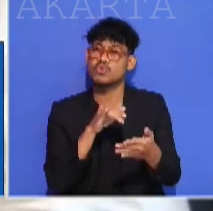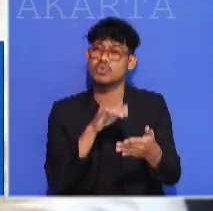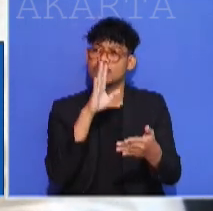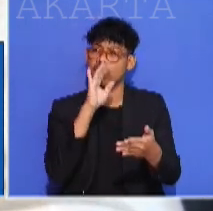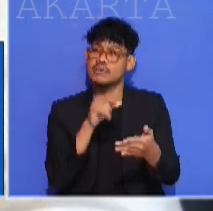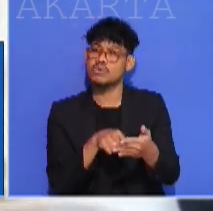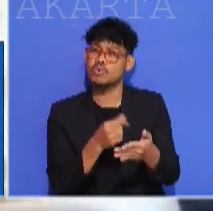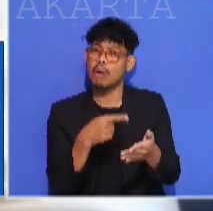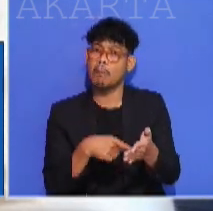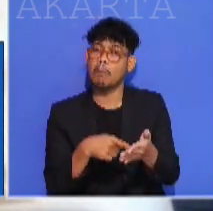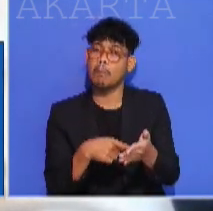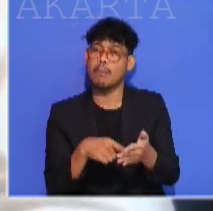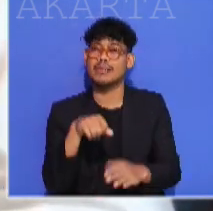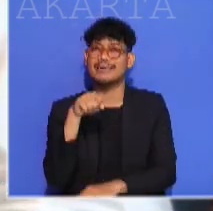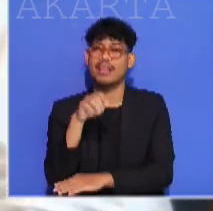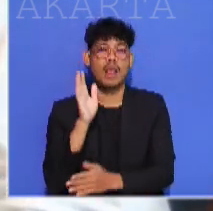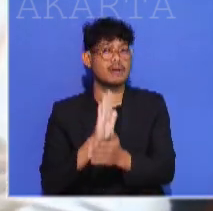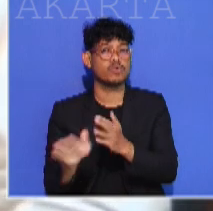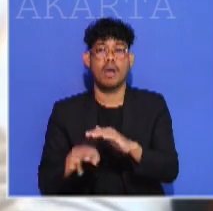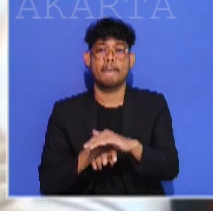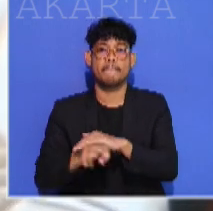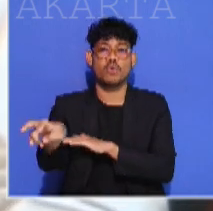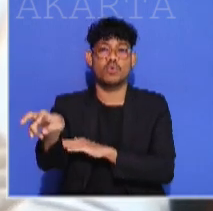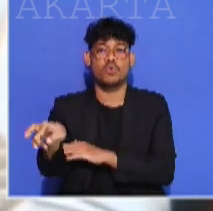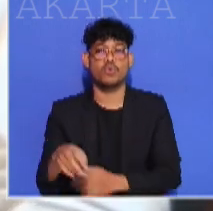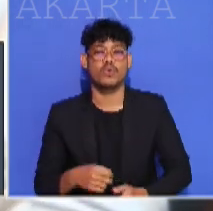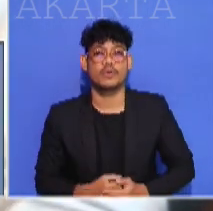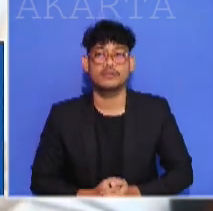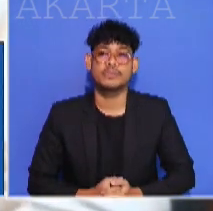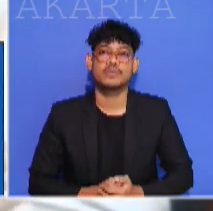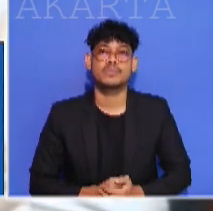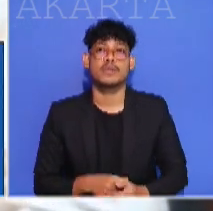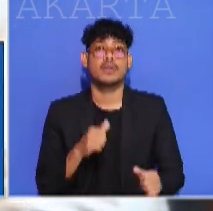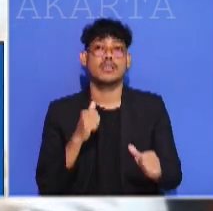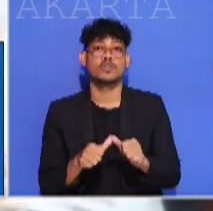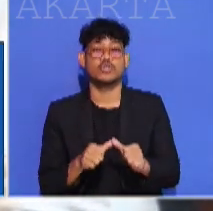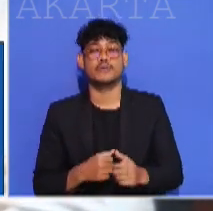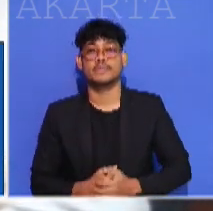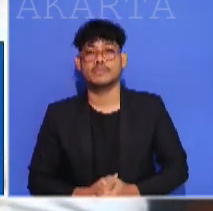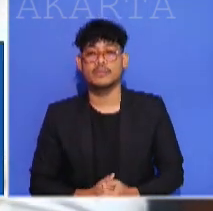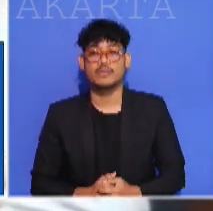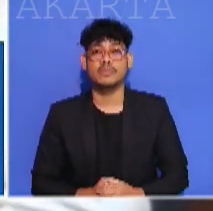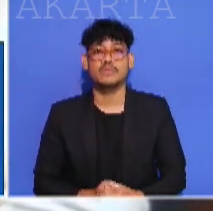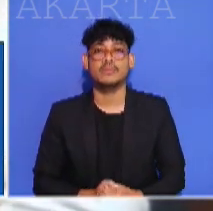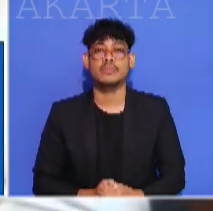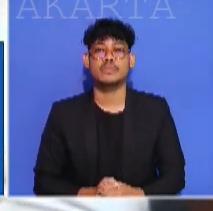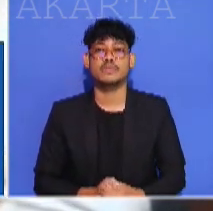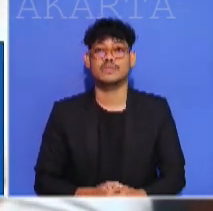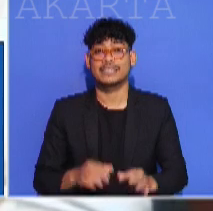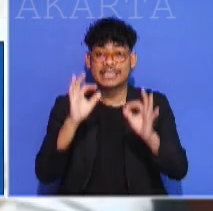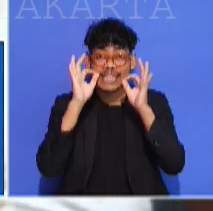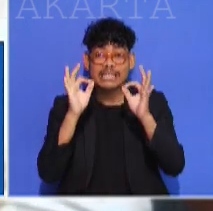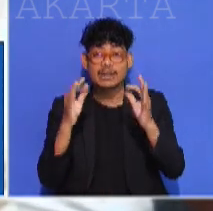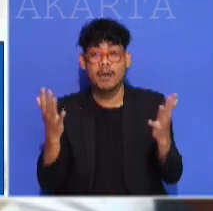tersebut, tersangka langsung lari kabur dan juga meninggalkan kelontong. Lalu saksi